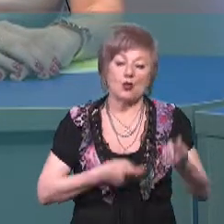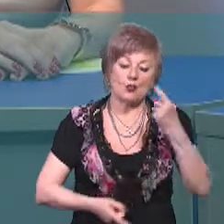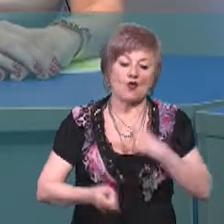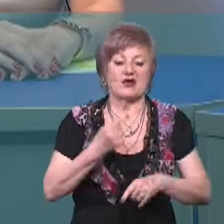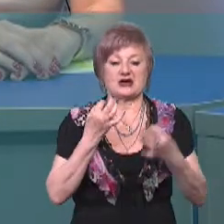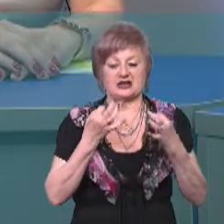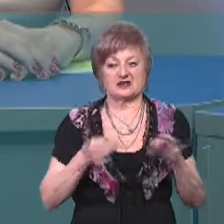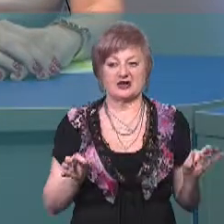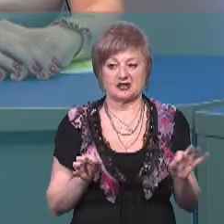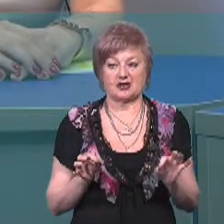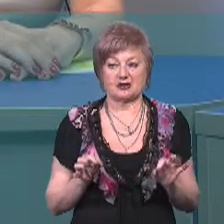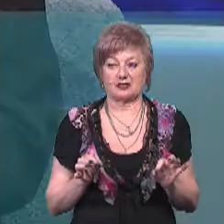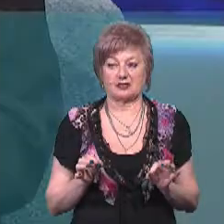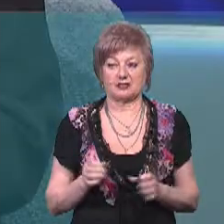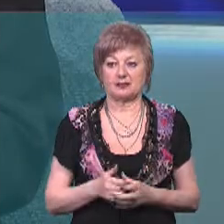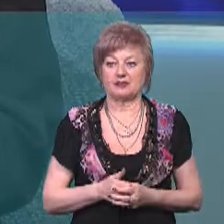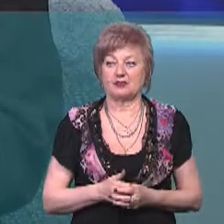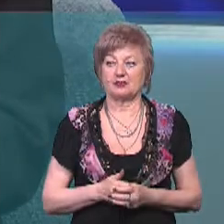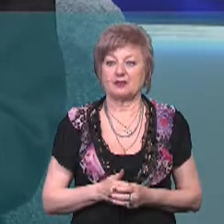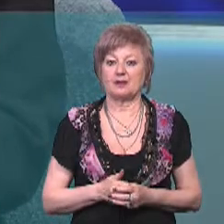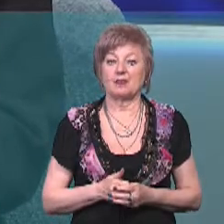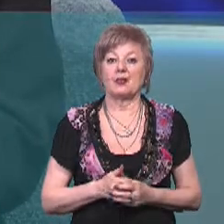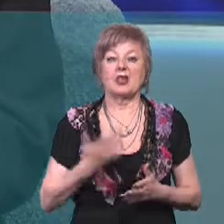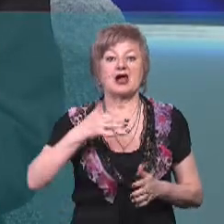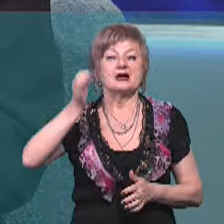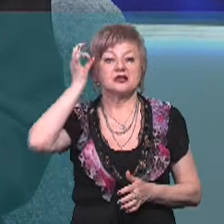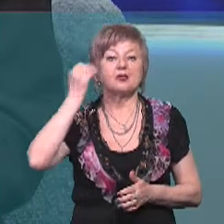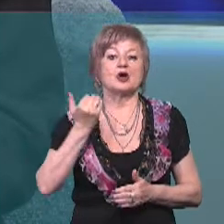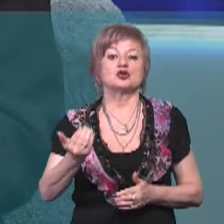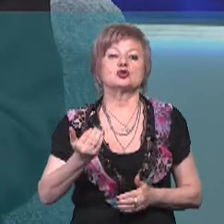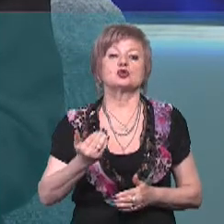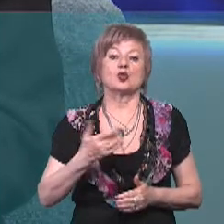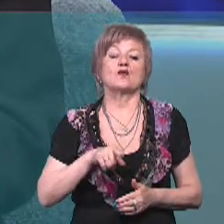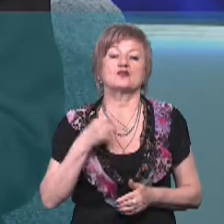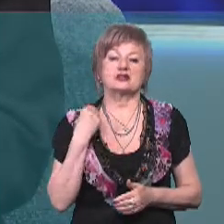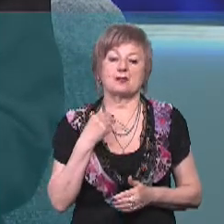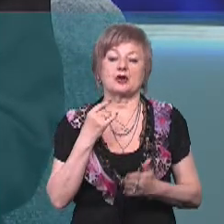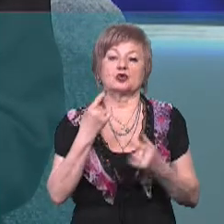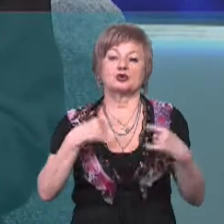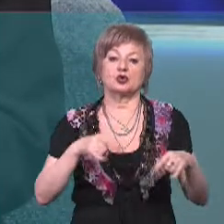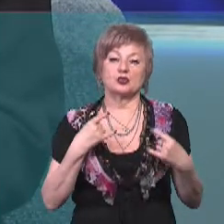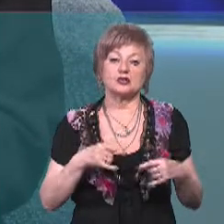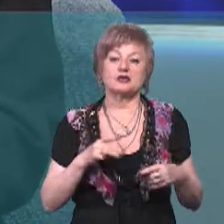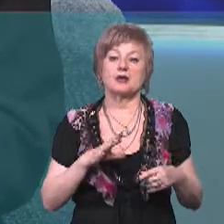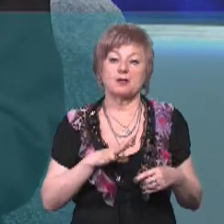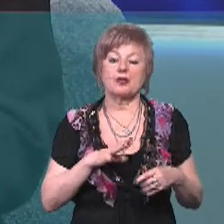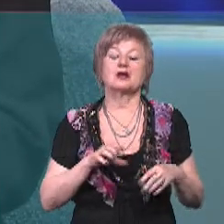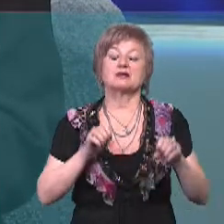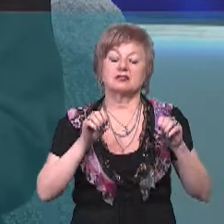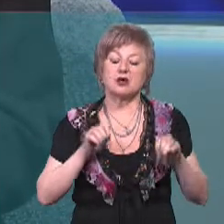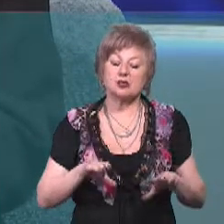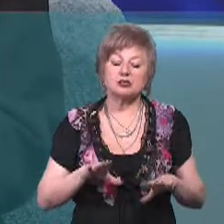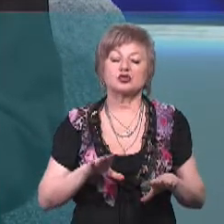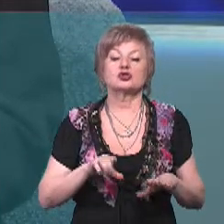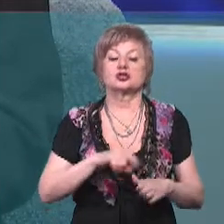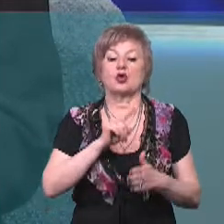звільнення. Дякую, пане Романе, за вашу відповідь. Нагадуємо, що Суспільне мовлення Запоріжжя розмовляло сьогодні про шляхи вирішення проблем